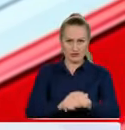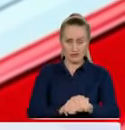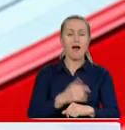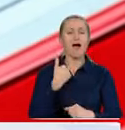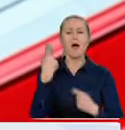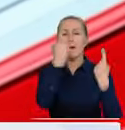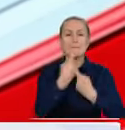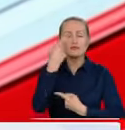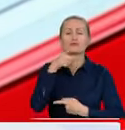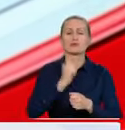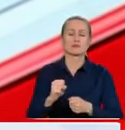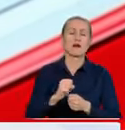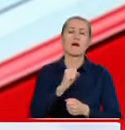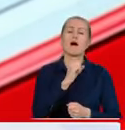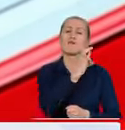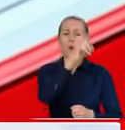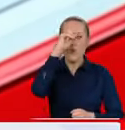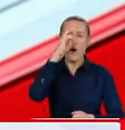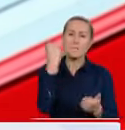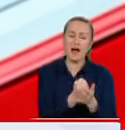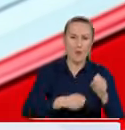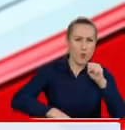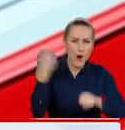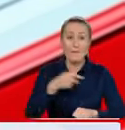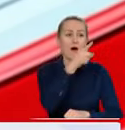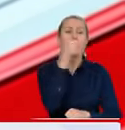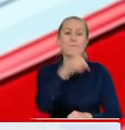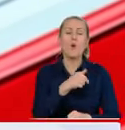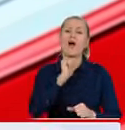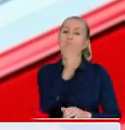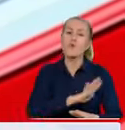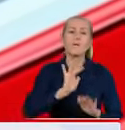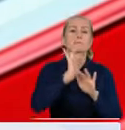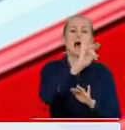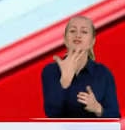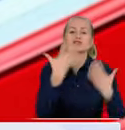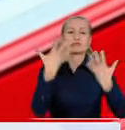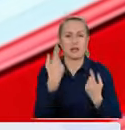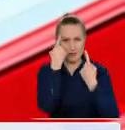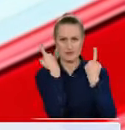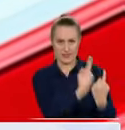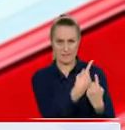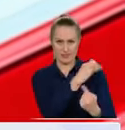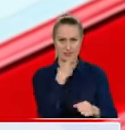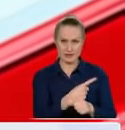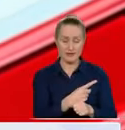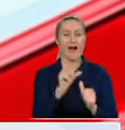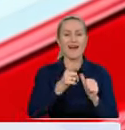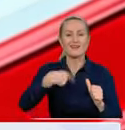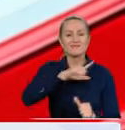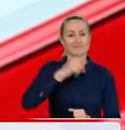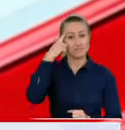jest to łamanie praw tych ludzi, że powinni móc w Europie udać się tam, gdzie chcą. Ale oprócz tego jeszcze pamiętajmy cały czas, że jesteśmy